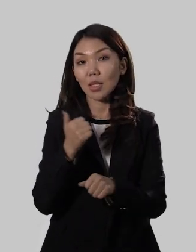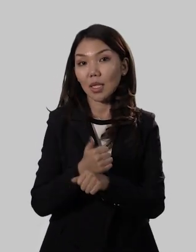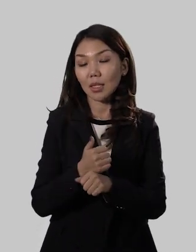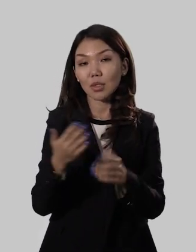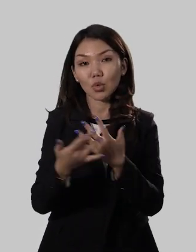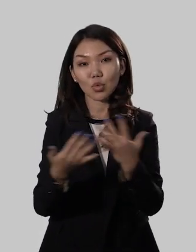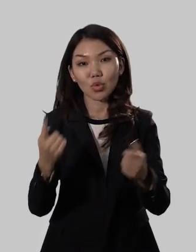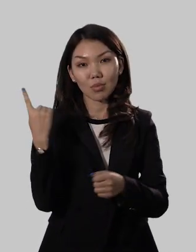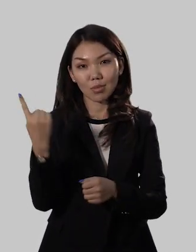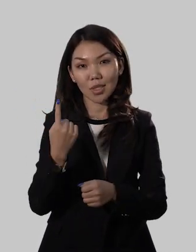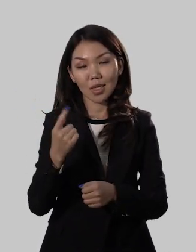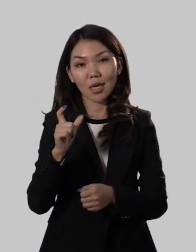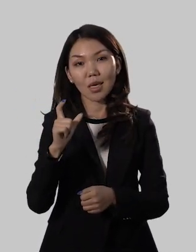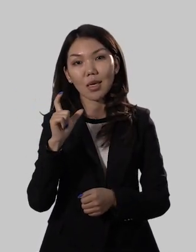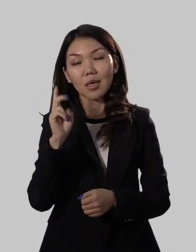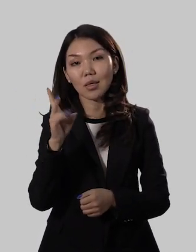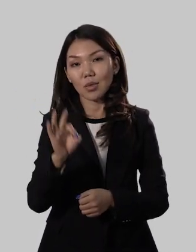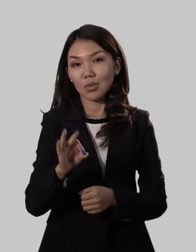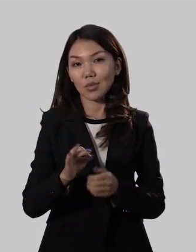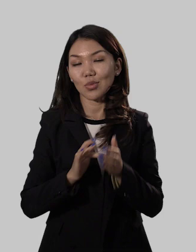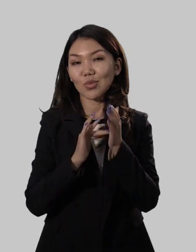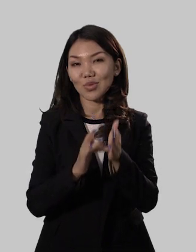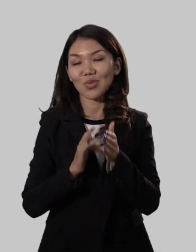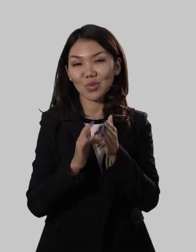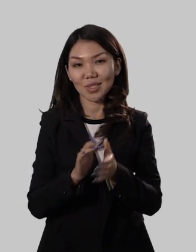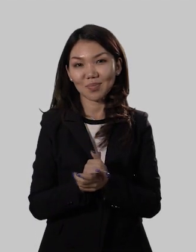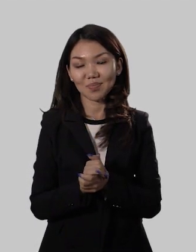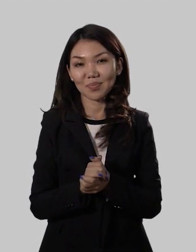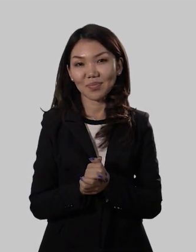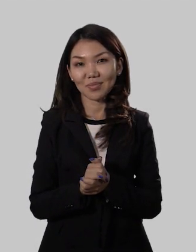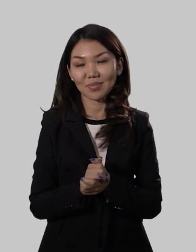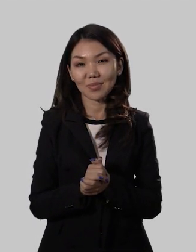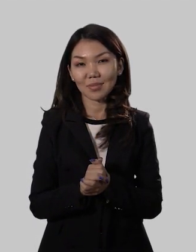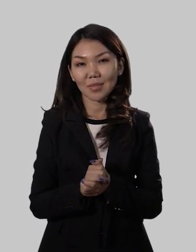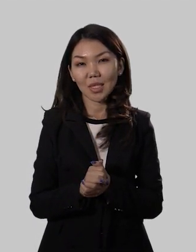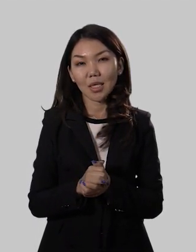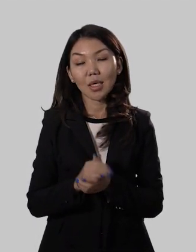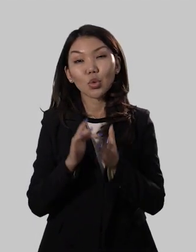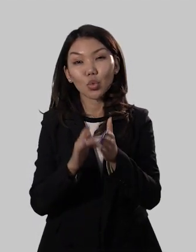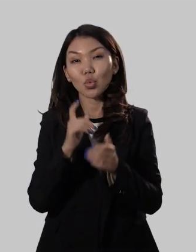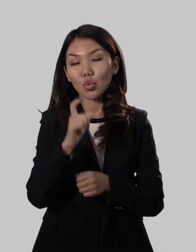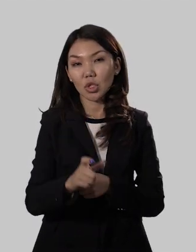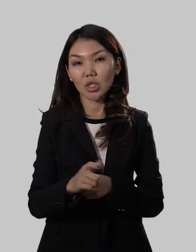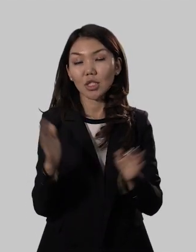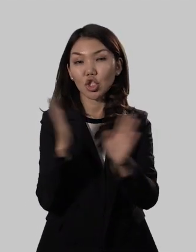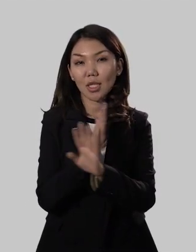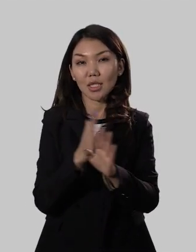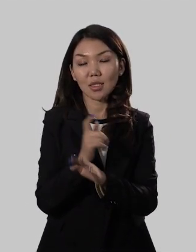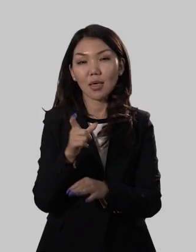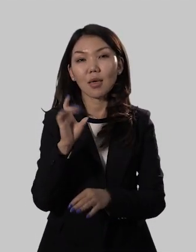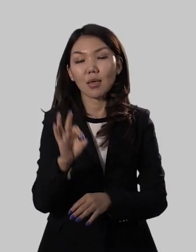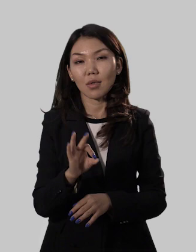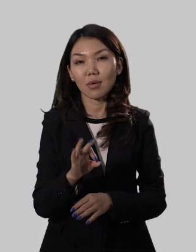Туризмдин негизги түрлөрүнүн бири экологиялык туризм. Экологиялык туризм туристтин